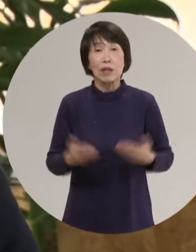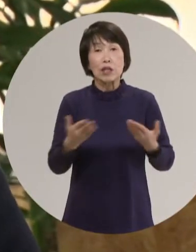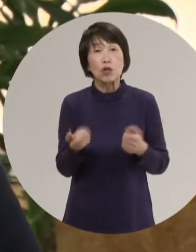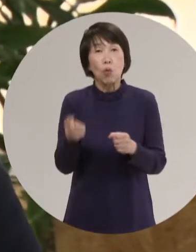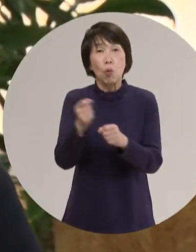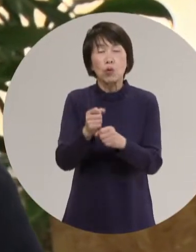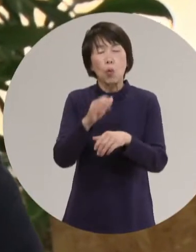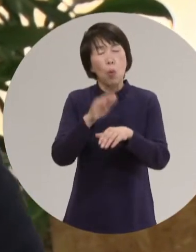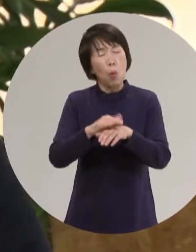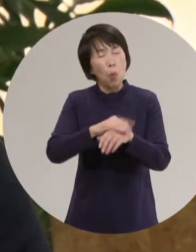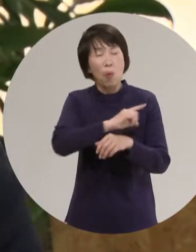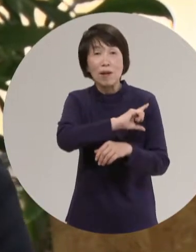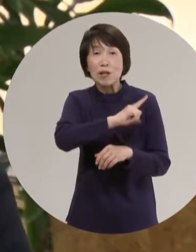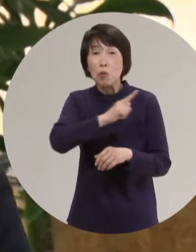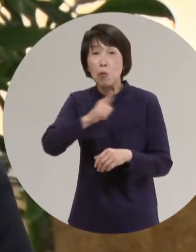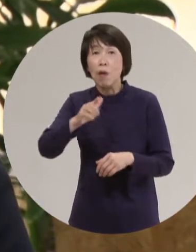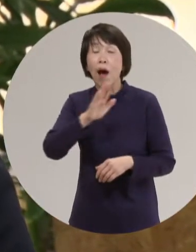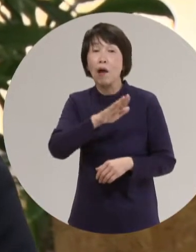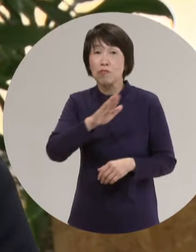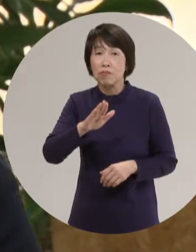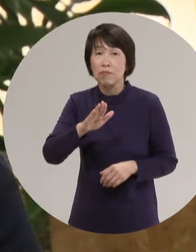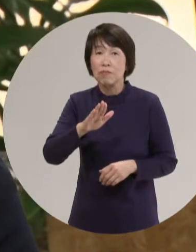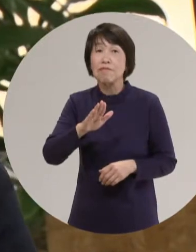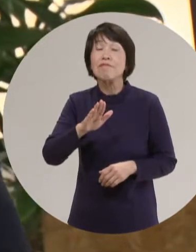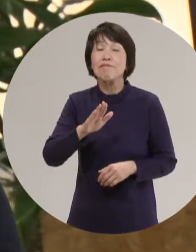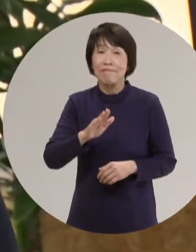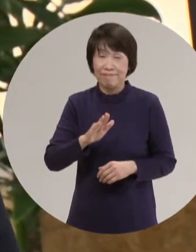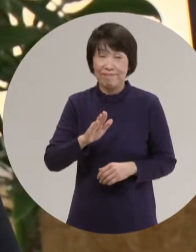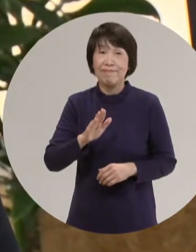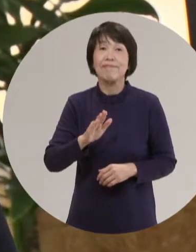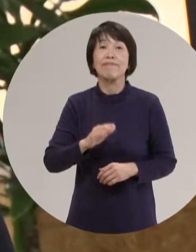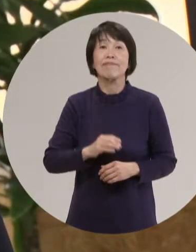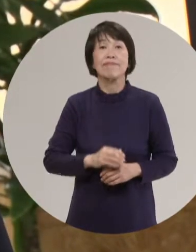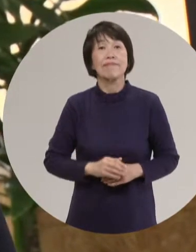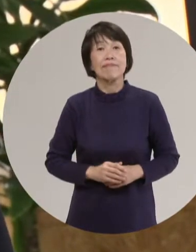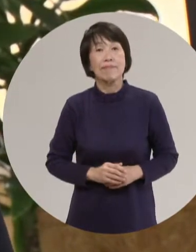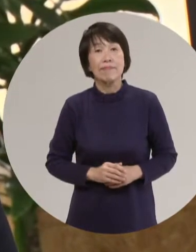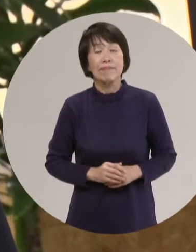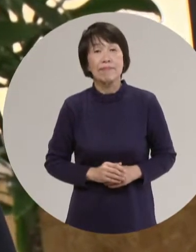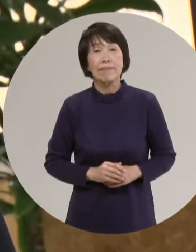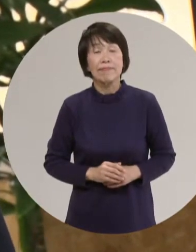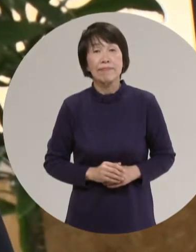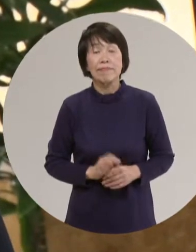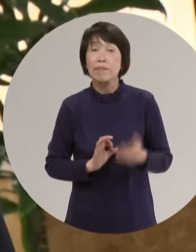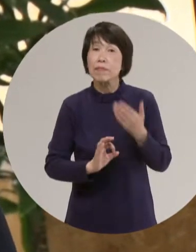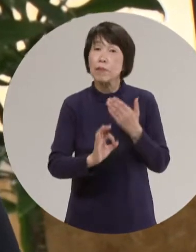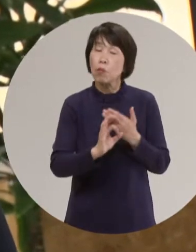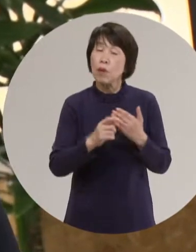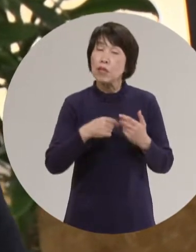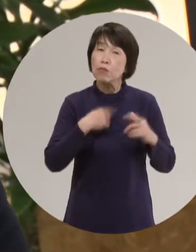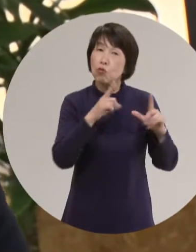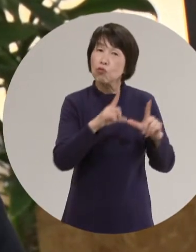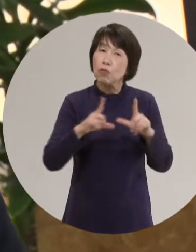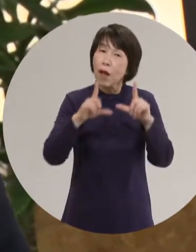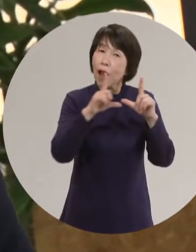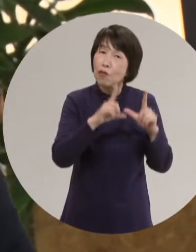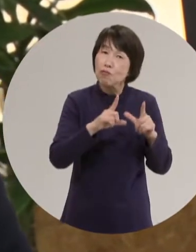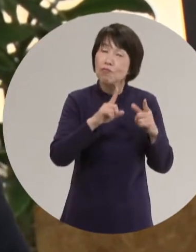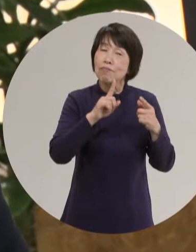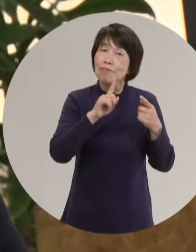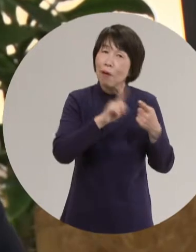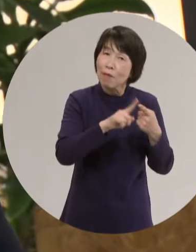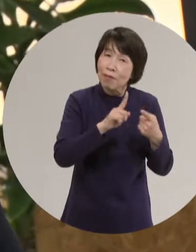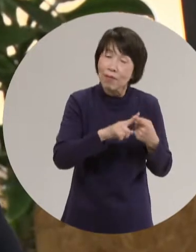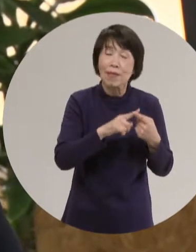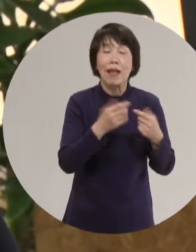企業っていろんなスタイルがあると思うんですね、 はい、 企業って一言しかないですけれども、自分のライフスタイルに合った企